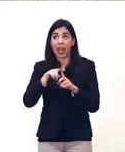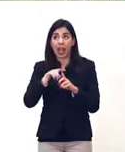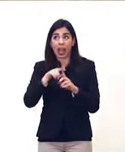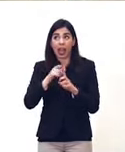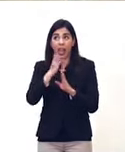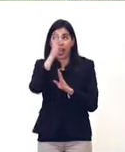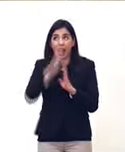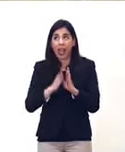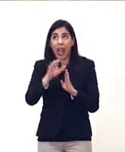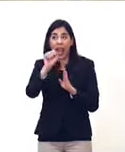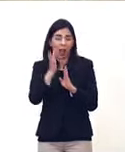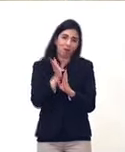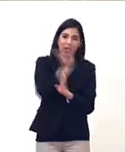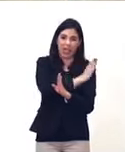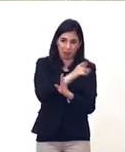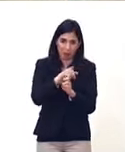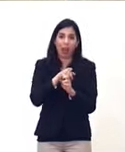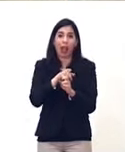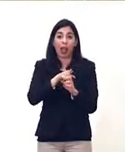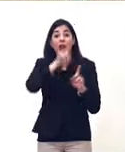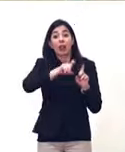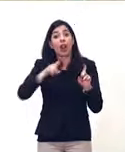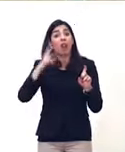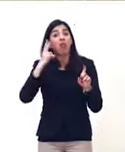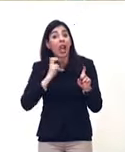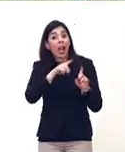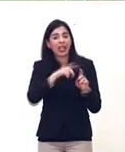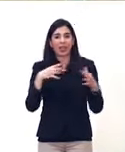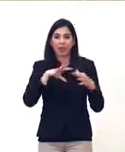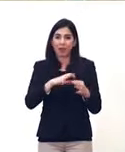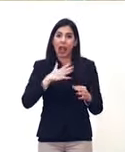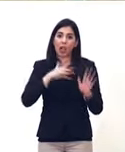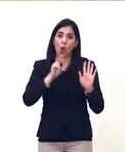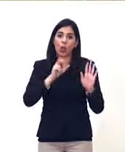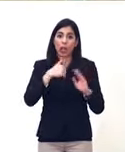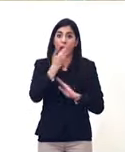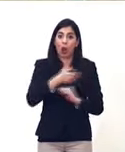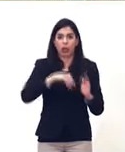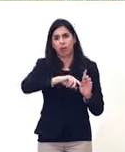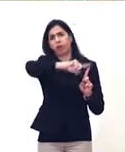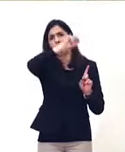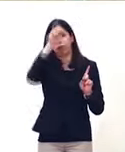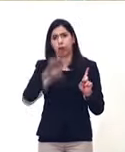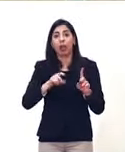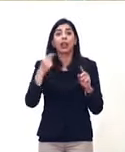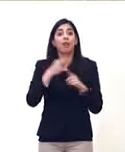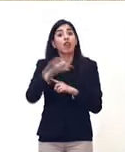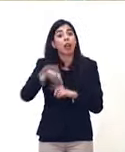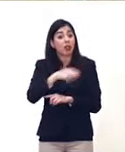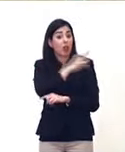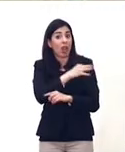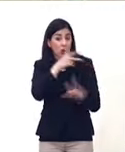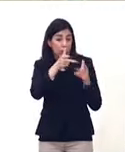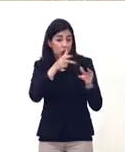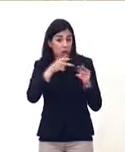aveva delle incidenze molto elevate adesso con l'inizio alla campagna vaccinale vedete che si sono